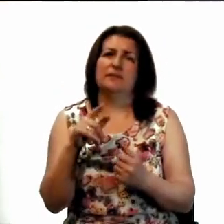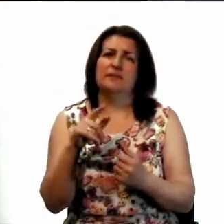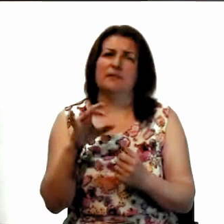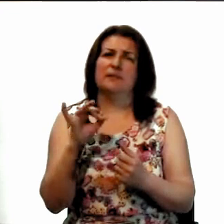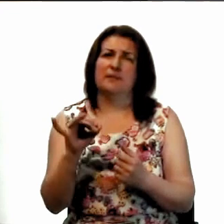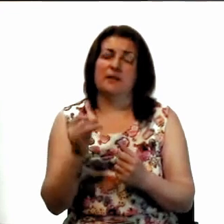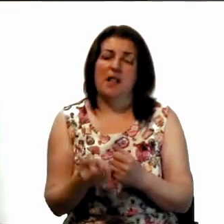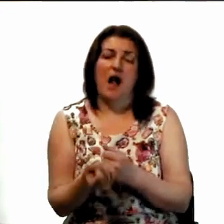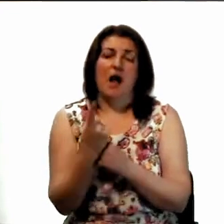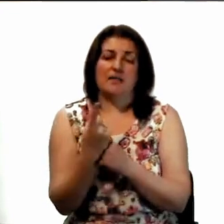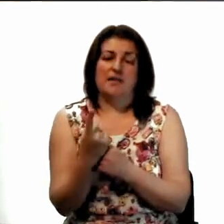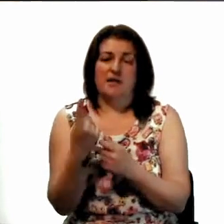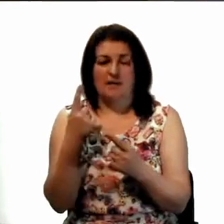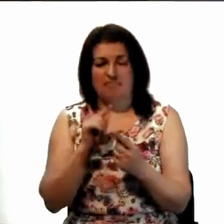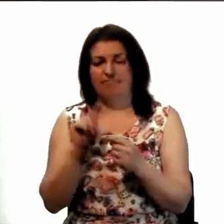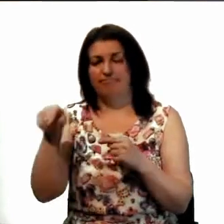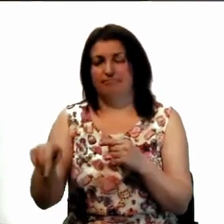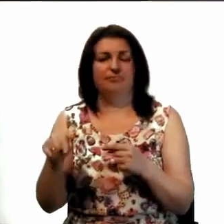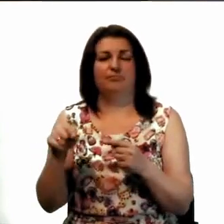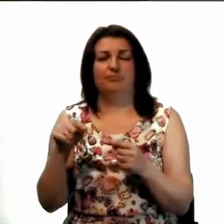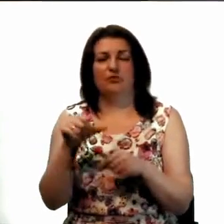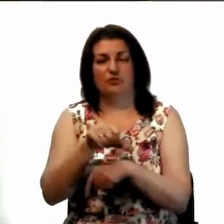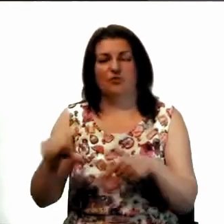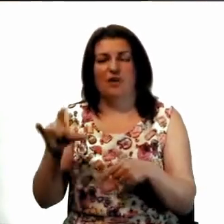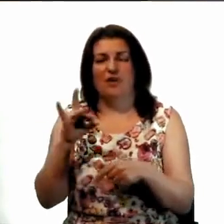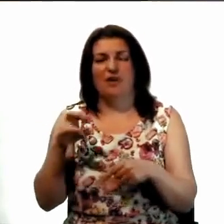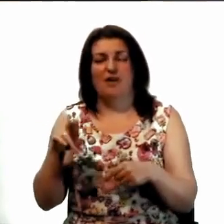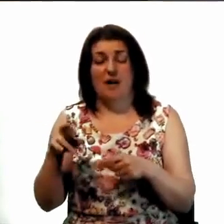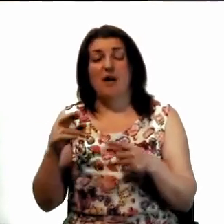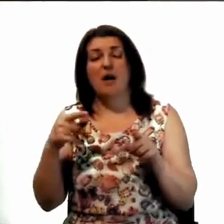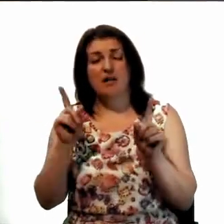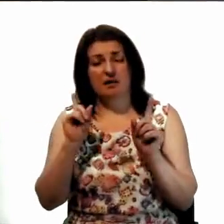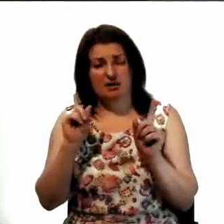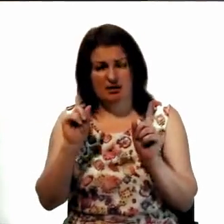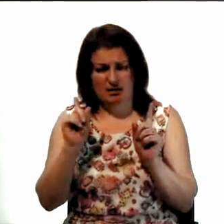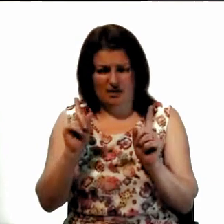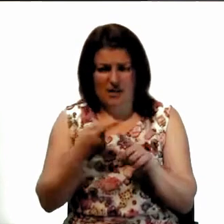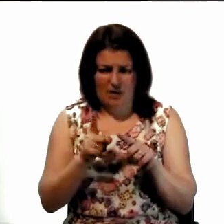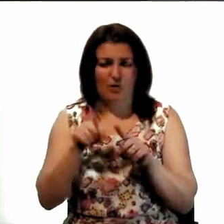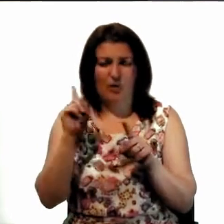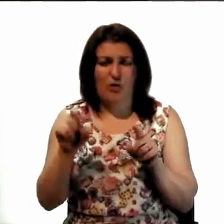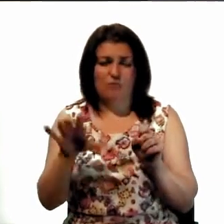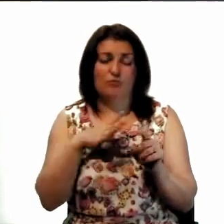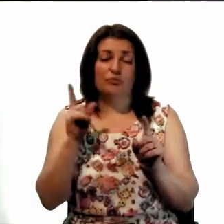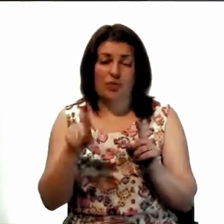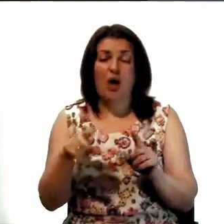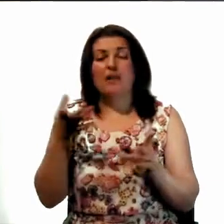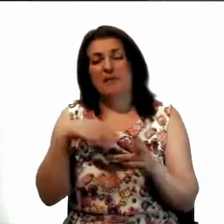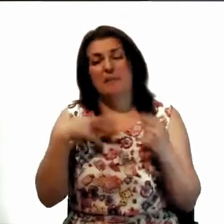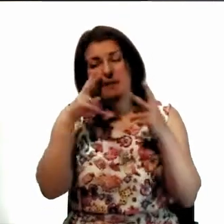и оказаться по ту сторону рая. Такое тоже можно. И давайте мы